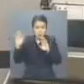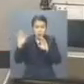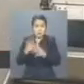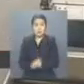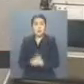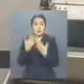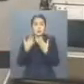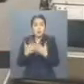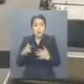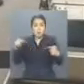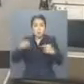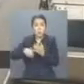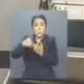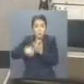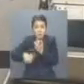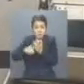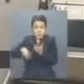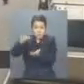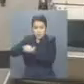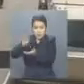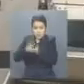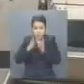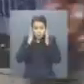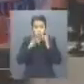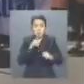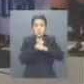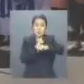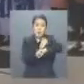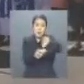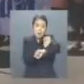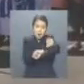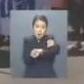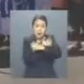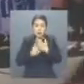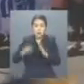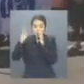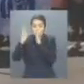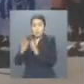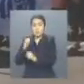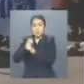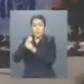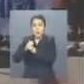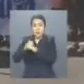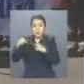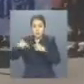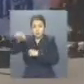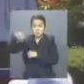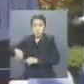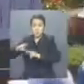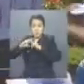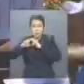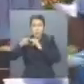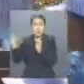ภาษีเงินได้จากลูกจ้างและพนักงานรัฐวิสาหกิจในกรณีเงินค่าชดเชยและเงินรายได้อื่นซึ่งเป็นงวดสุดท้ายของลูกจ้